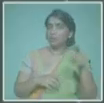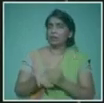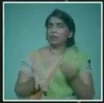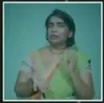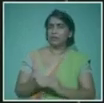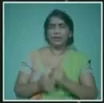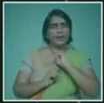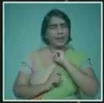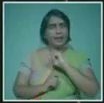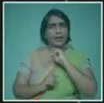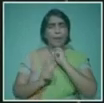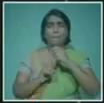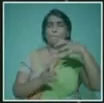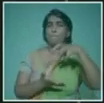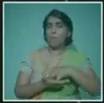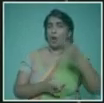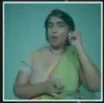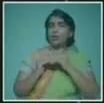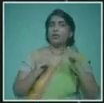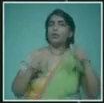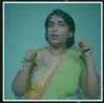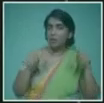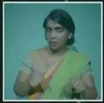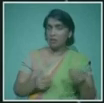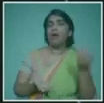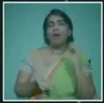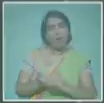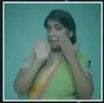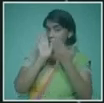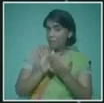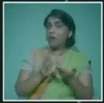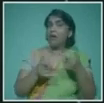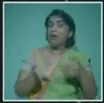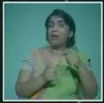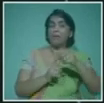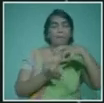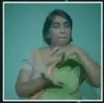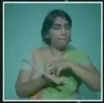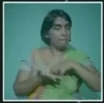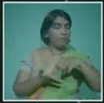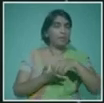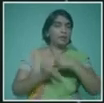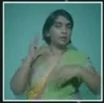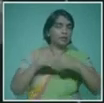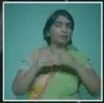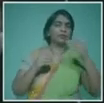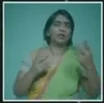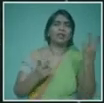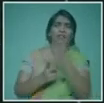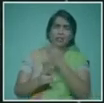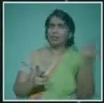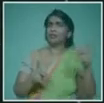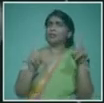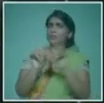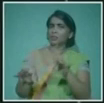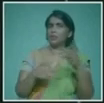පුලා කෑ ගහනවා පළාත් සභාව පරක්කු කරා එමයි කියලා. හැබැයි දැන් ආයේ ඒකම නෙමෙයි කරන්න හදන්නේ. දැන් ප්‍රාදේශ සභාව ටික කල් දාන්න යනවා කියන කාරණේ වෙනදි. දෙකම එකයි. හැබැයි